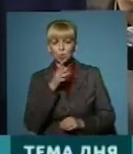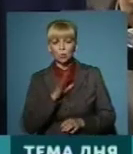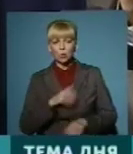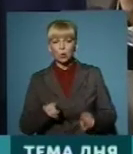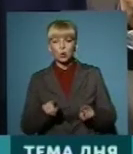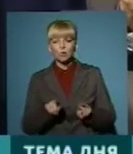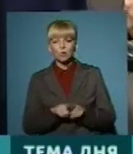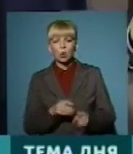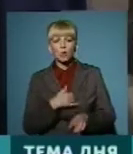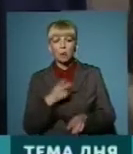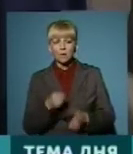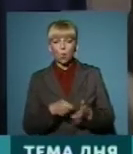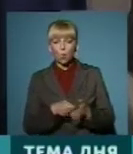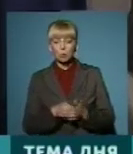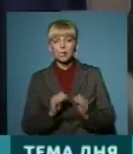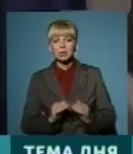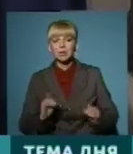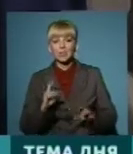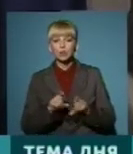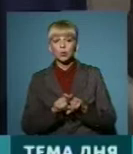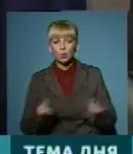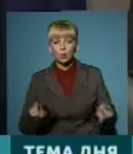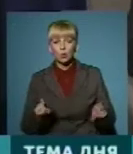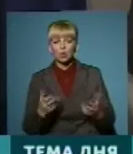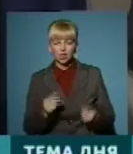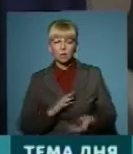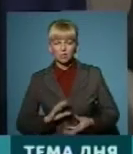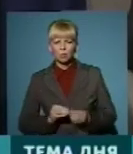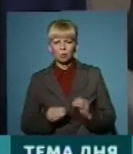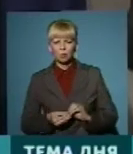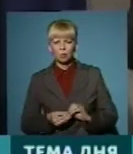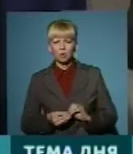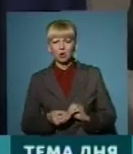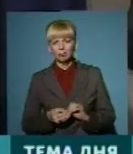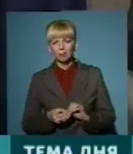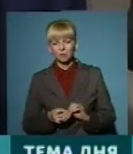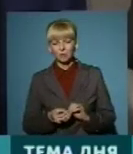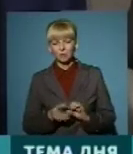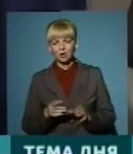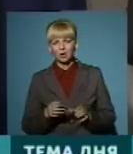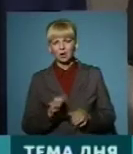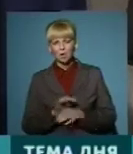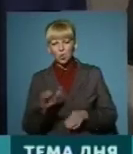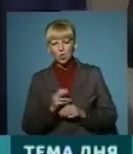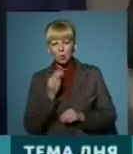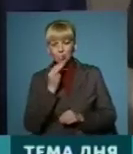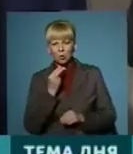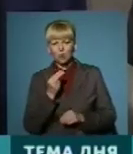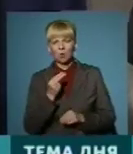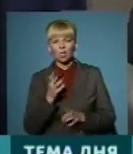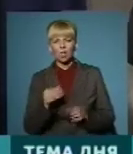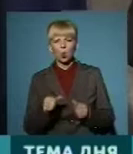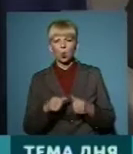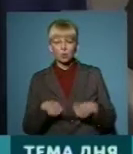такое, хотя бы кормили детей в школах. Да, были проблемы с поставщиками питания, мы опять же